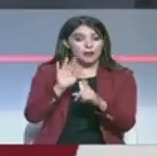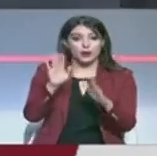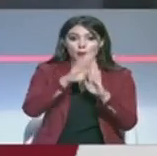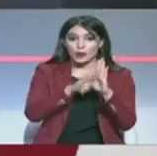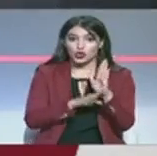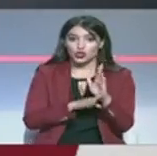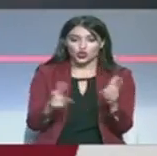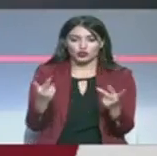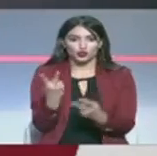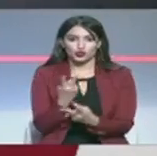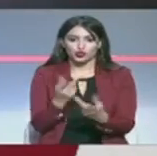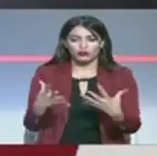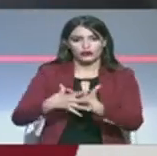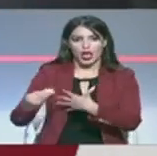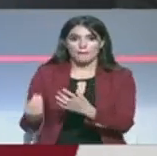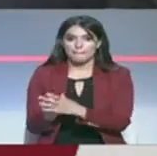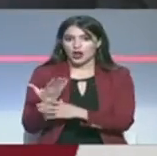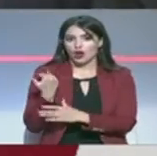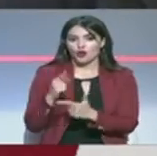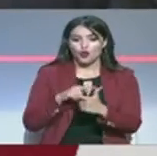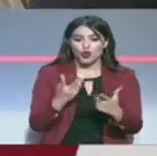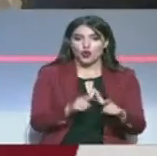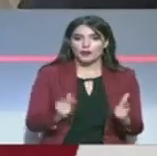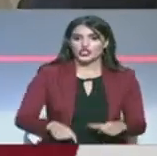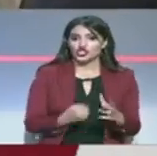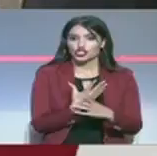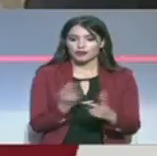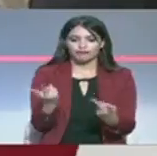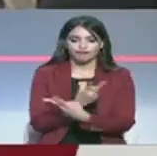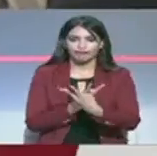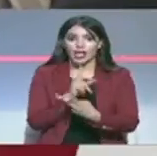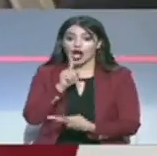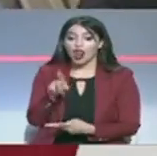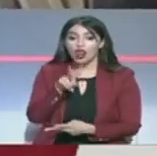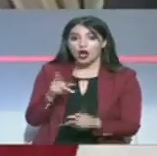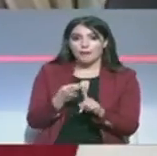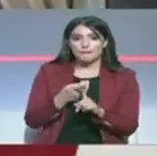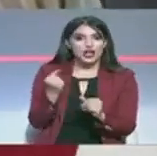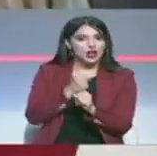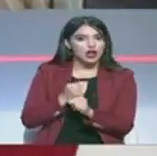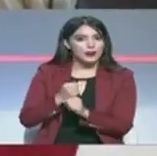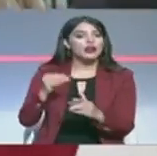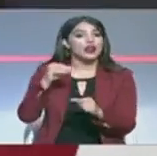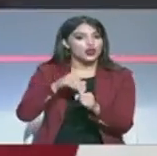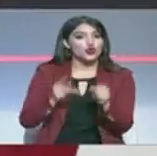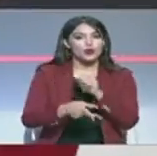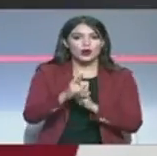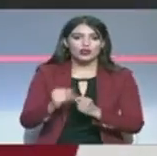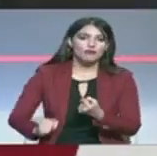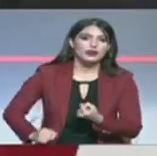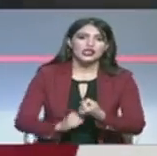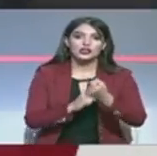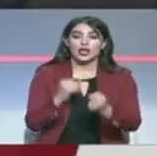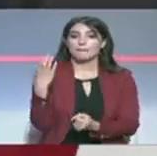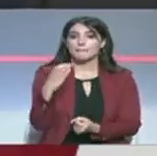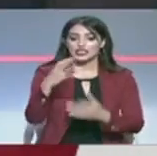برنامجي الحكومتين المتخلية والجديدة وفق وزير المالية السابق الذي بيّن ضرورة المراكمة على المنجز لتمويل الميزانية،